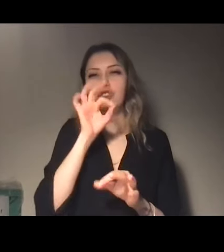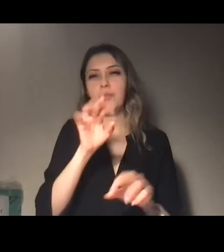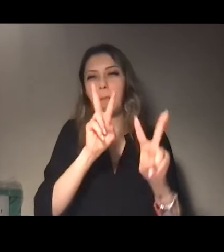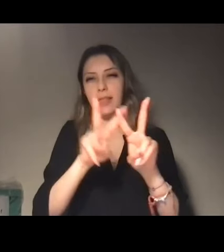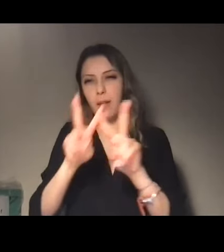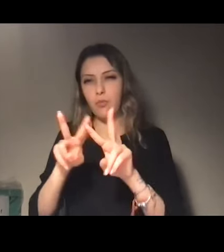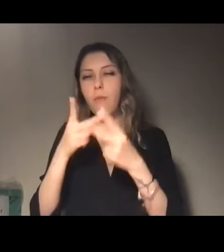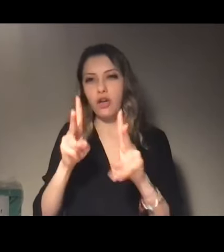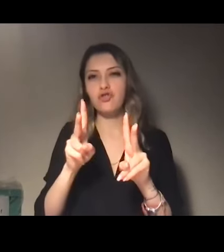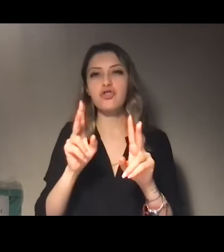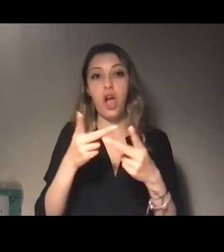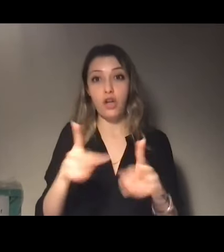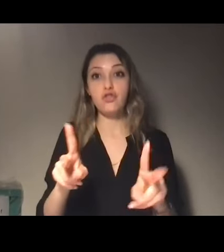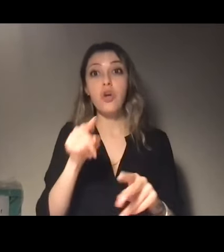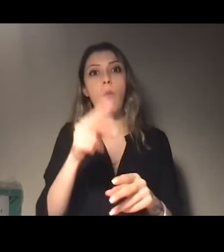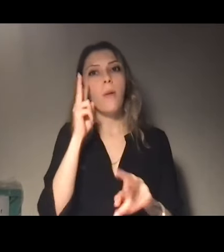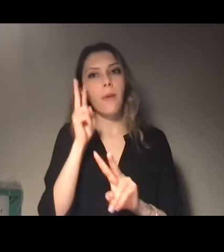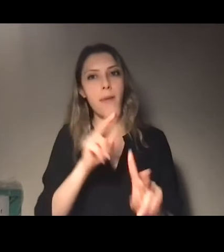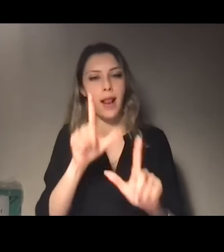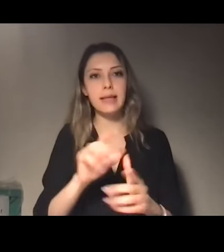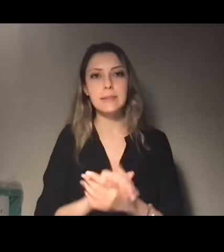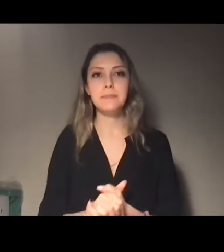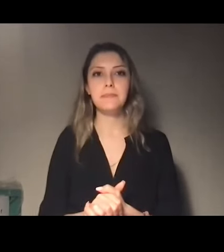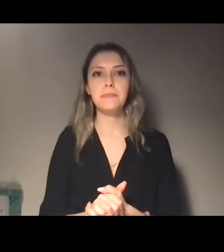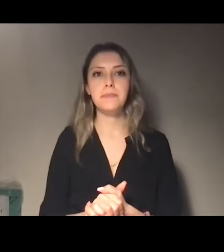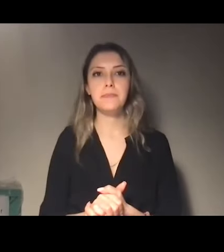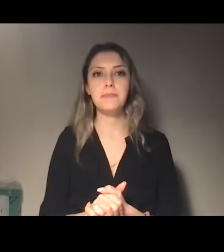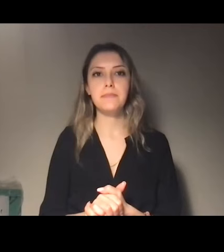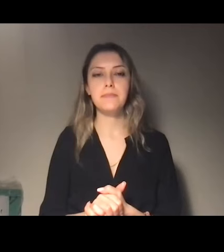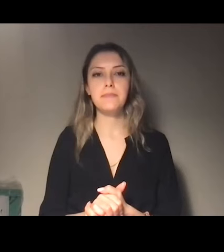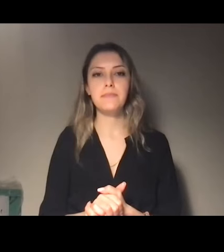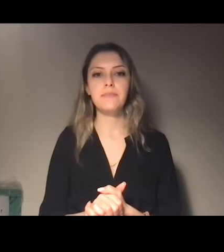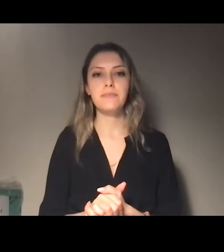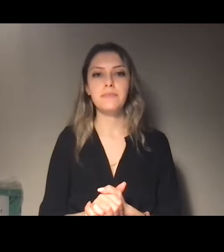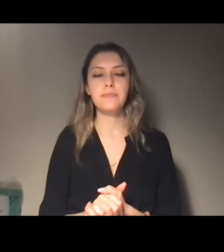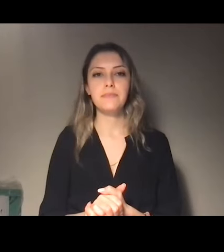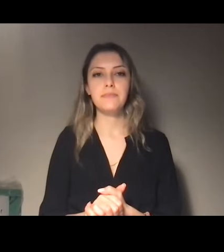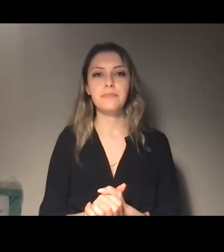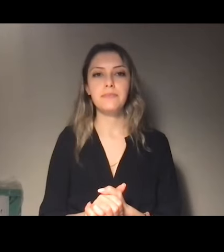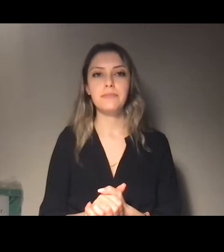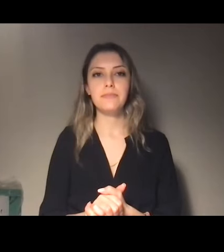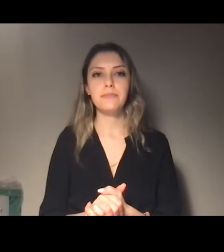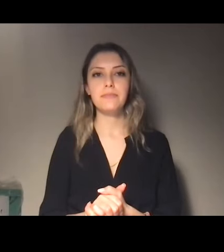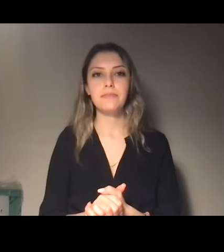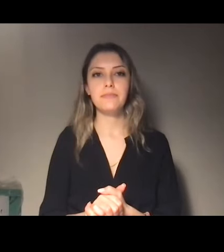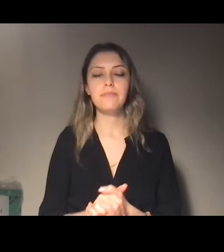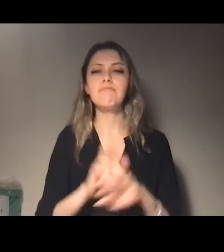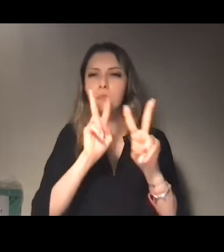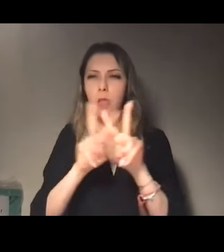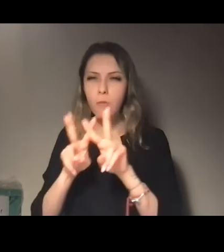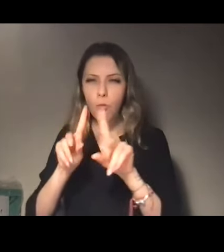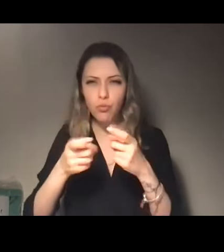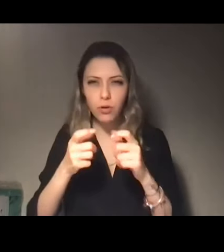düşünüyoruz. Bu web sitesi bizim, şimdi görmeye çalışıyorum web sitesini ama